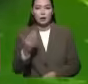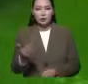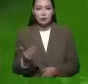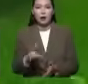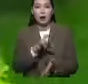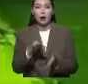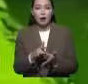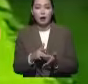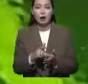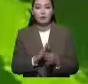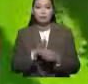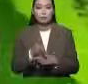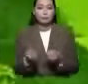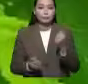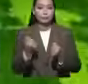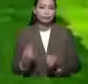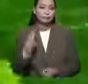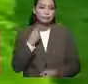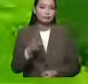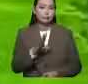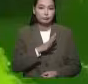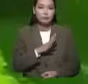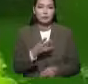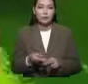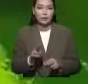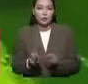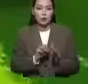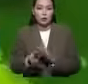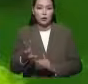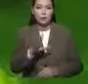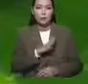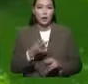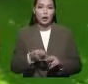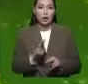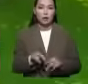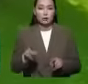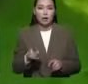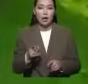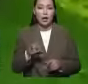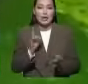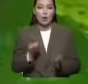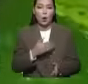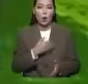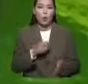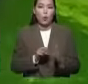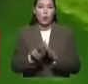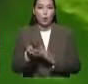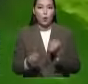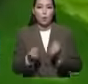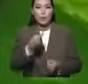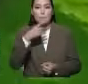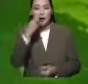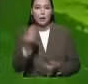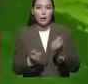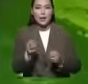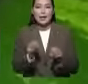берісте жүргізуші мойнына пышақ тақап ақша талап еткен көрінеді. Ал тонаушыдан құтылмақ болған такси тізгіндеуші полицейлердің қызметтік